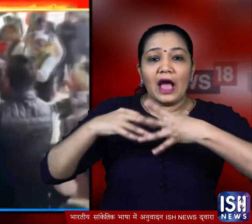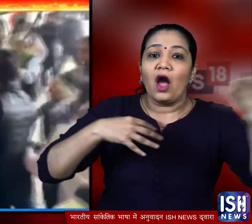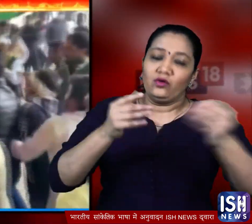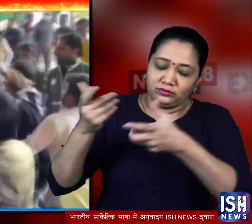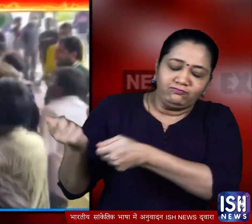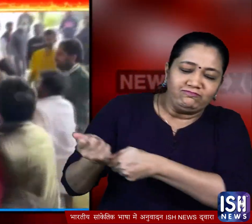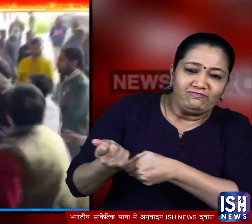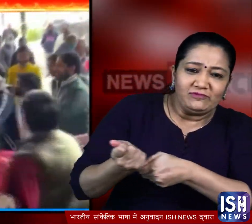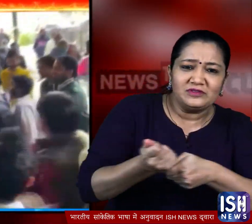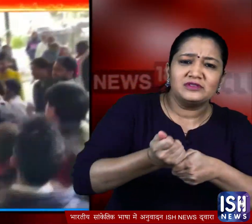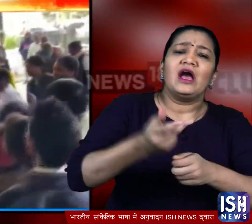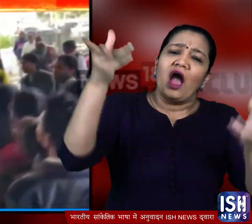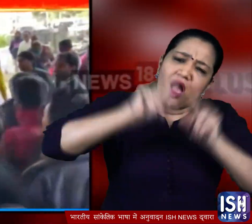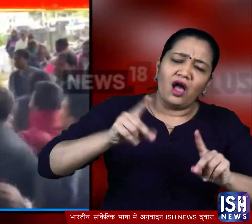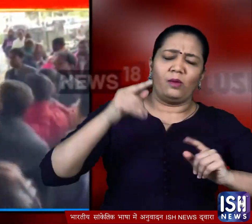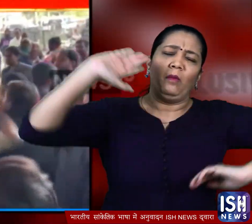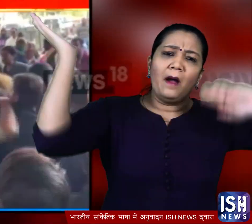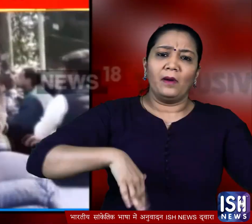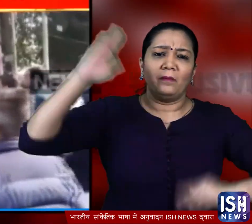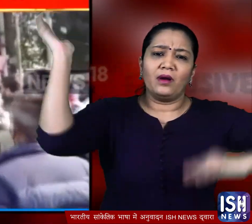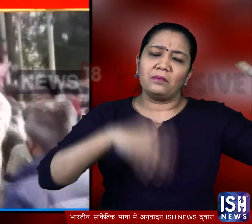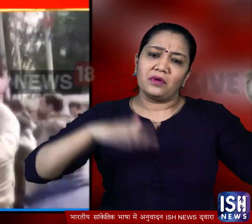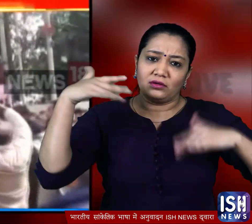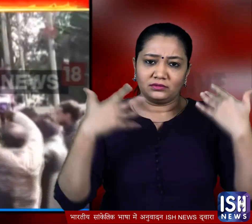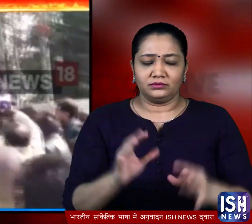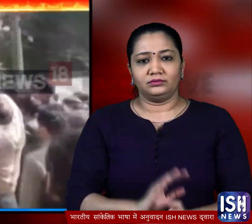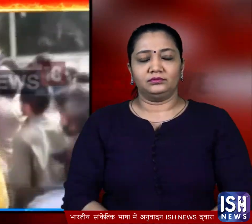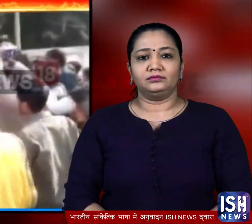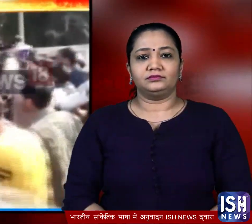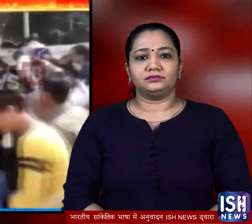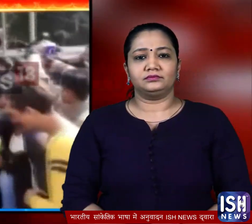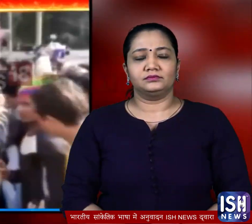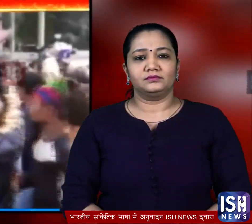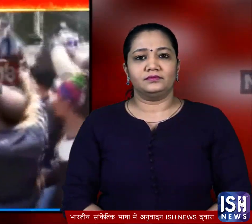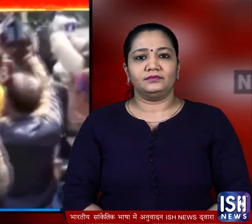से बाहर ले आए और वहां भी आरोपी को जमकर पीटा।